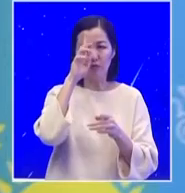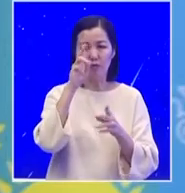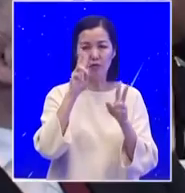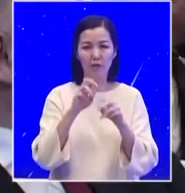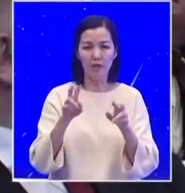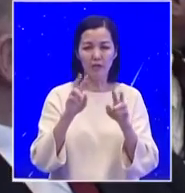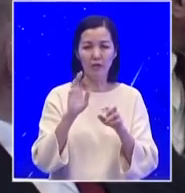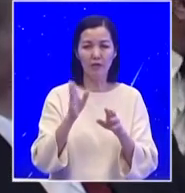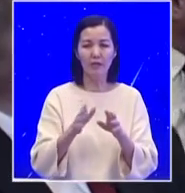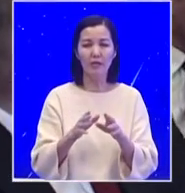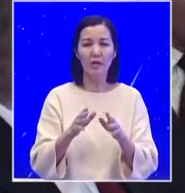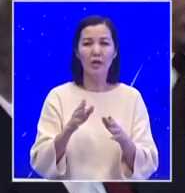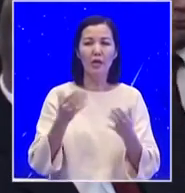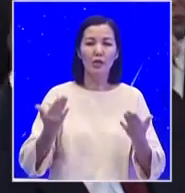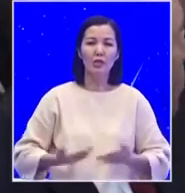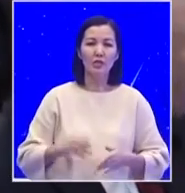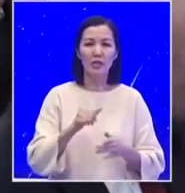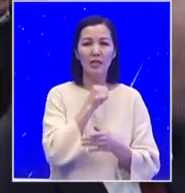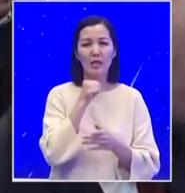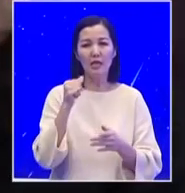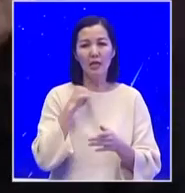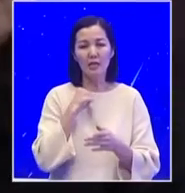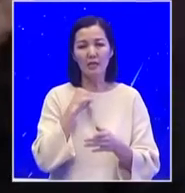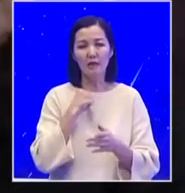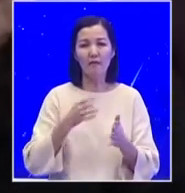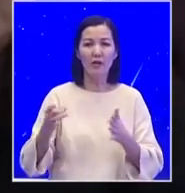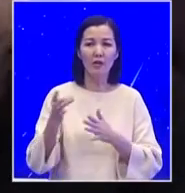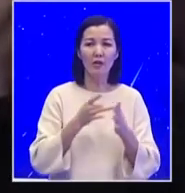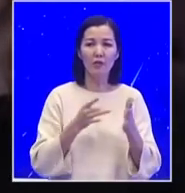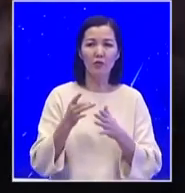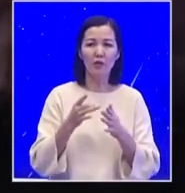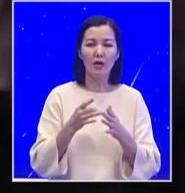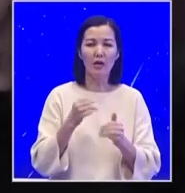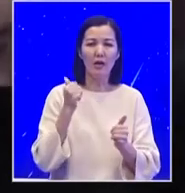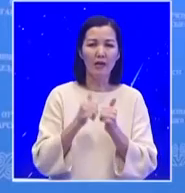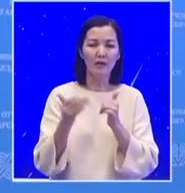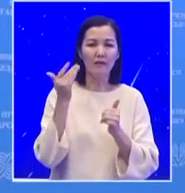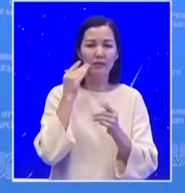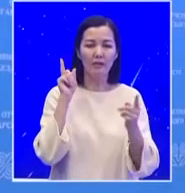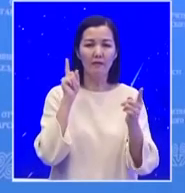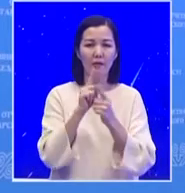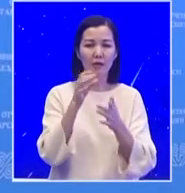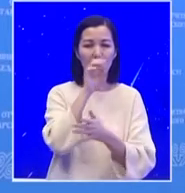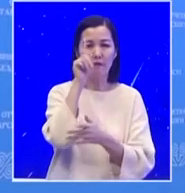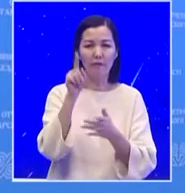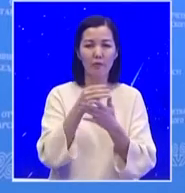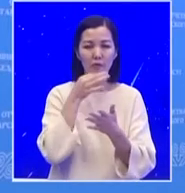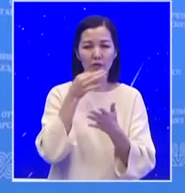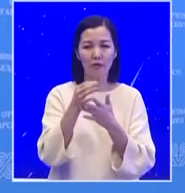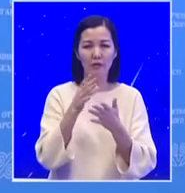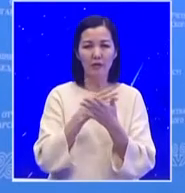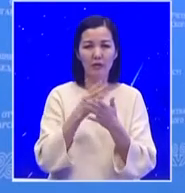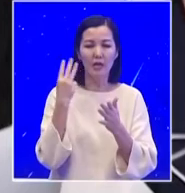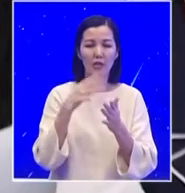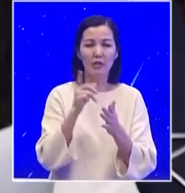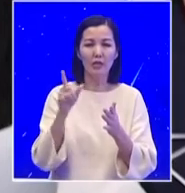экспертизе. Жители Талгарского района всегда отличались высокой гражданской позицией. На встрече желающих задать вопрос акиму оказалось более